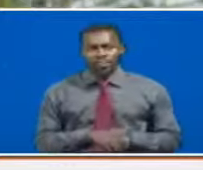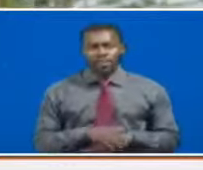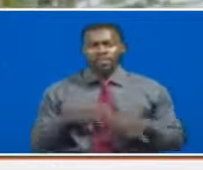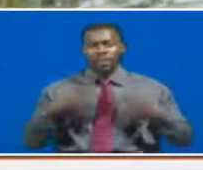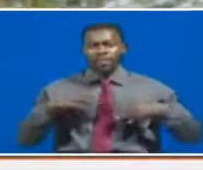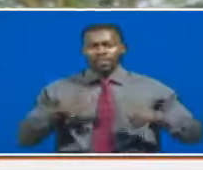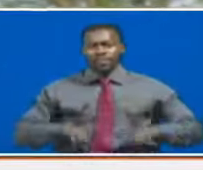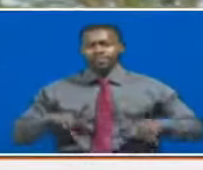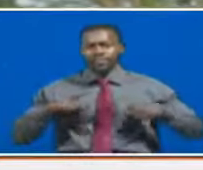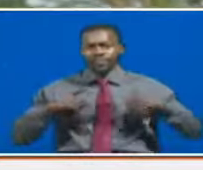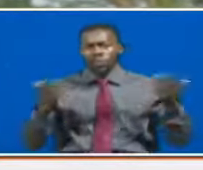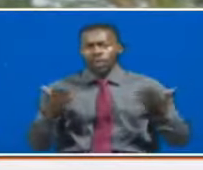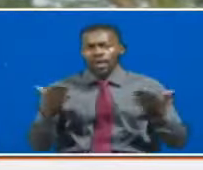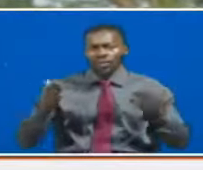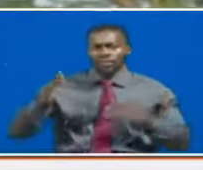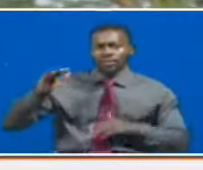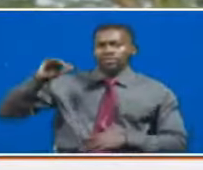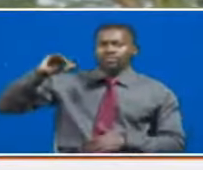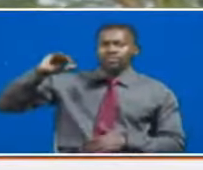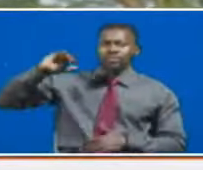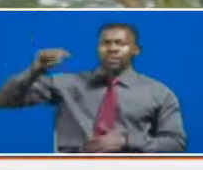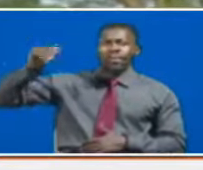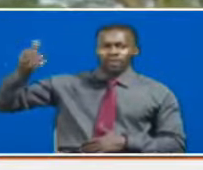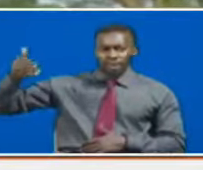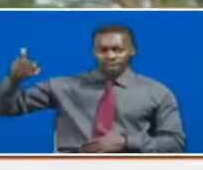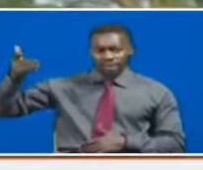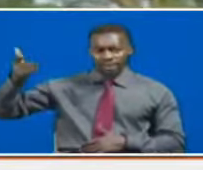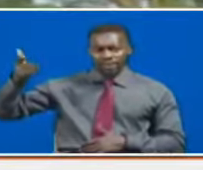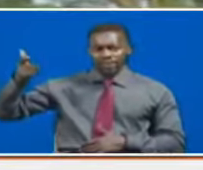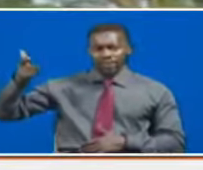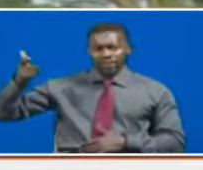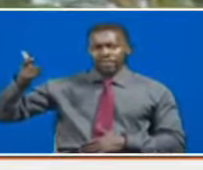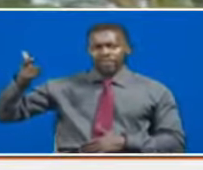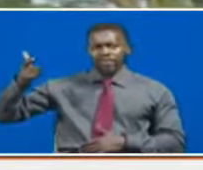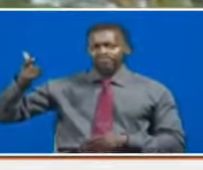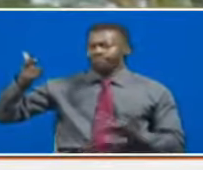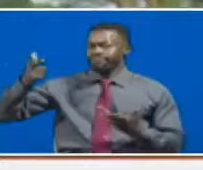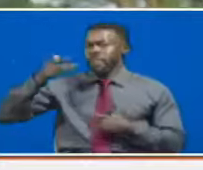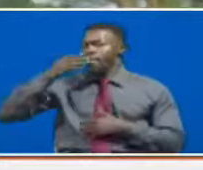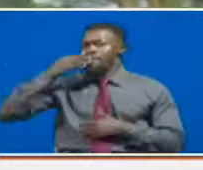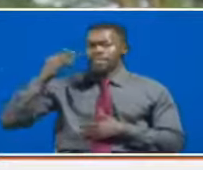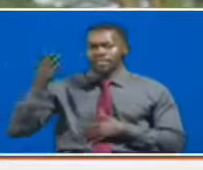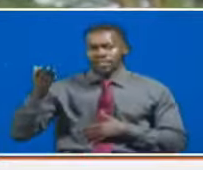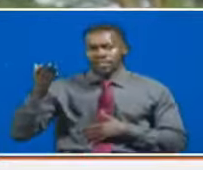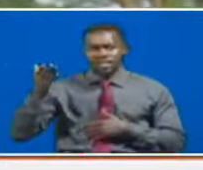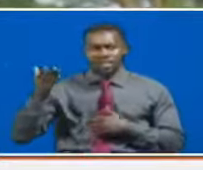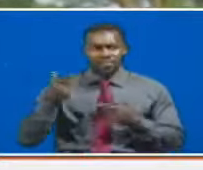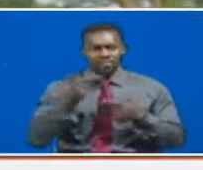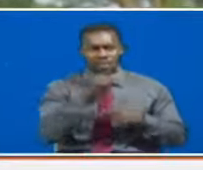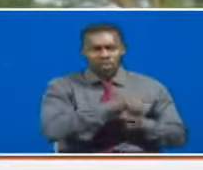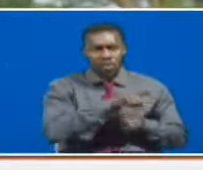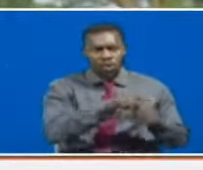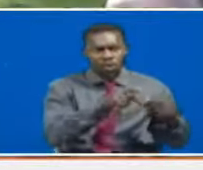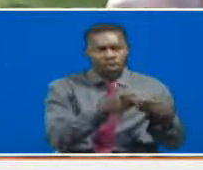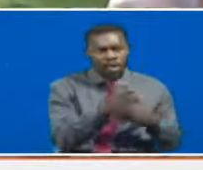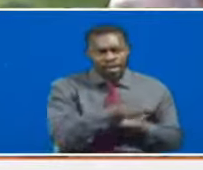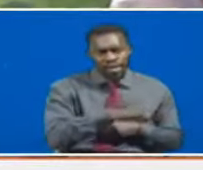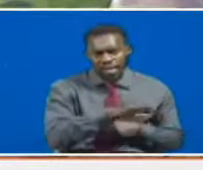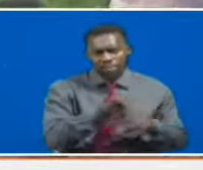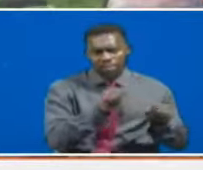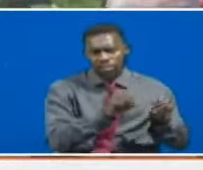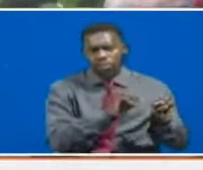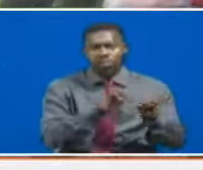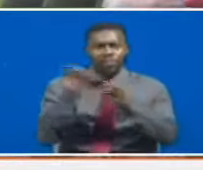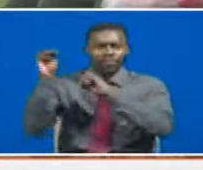milima, tunaomba nyinyi mteremuke huko pahali tuko. Hakuna haja mngoje, hatujui nini itafanyika leo usiku.